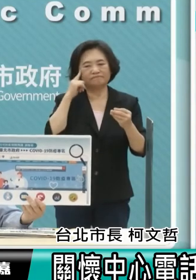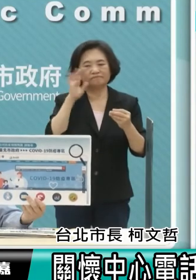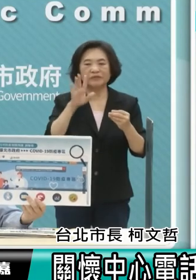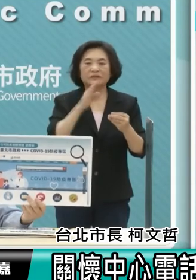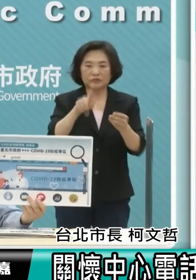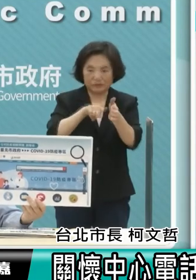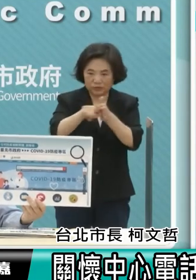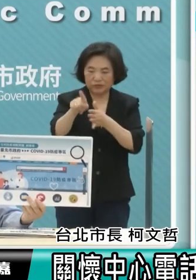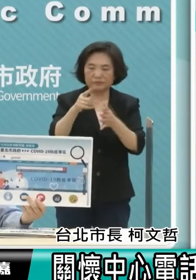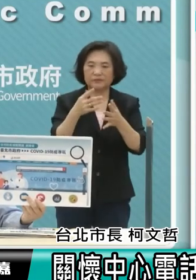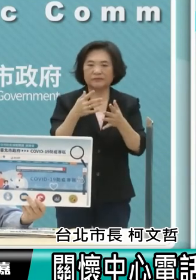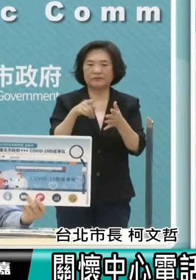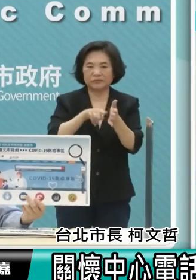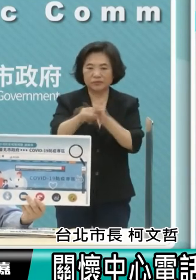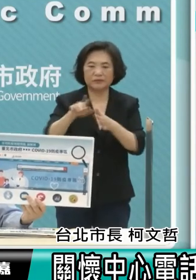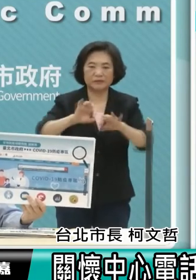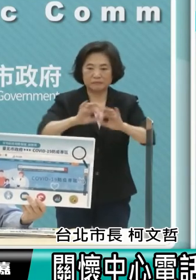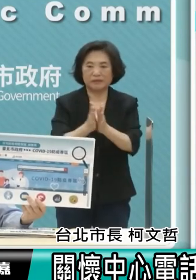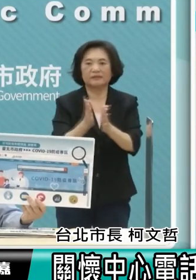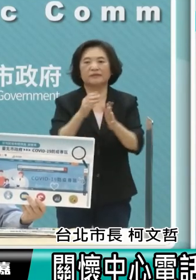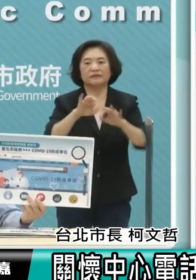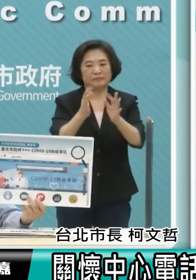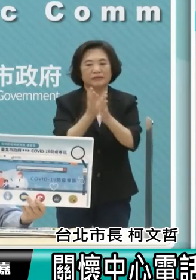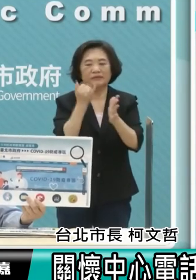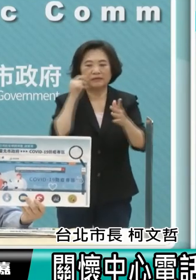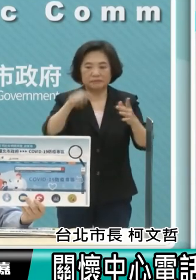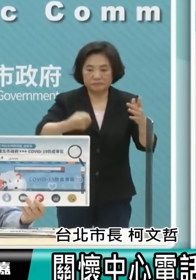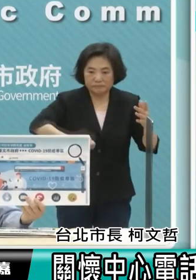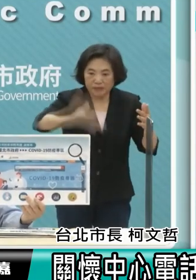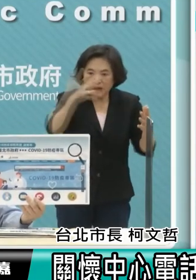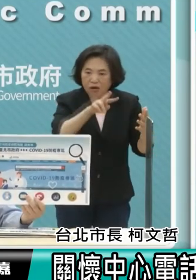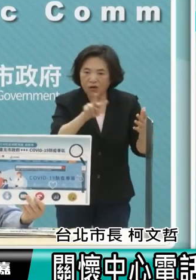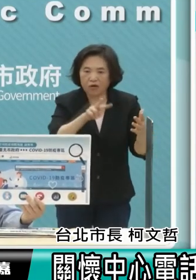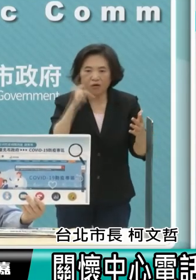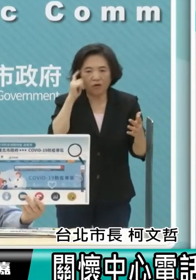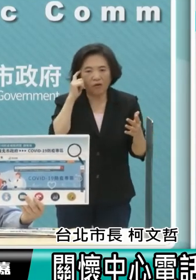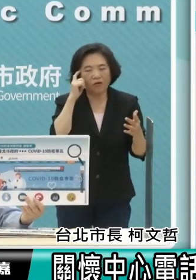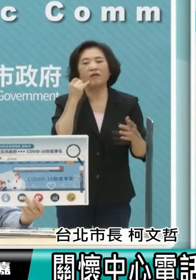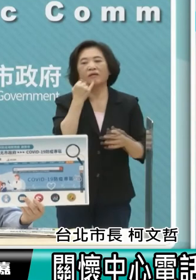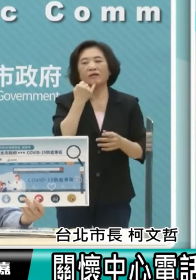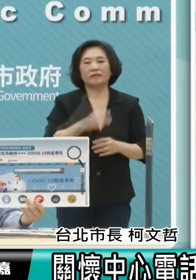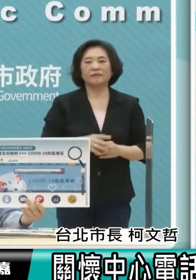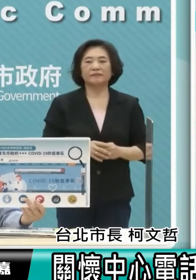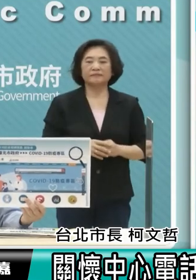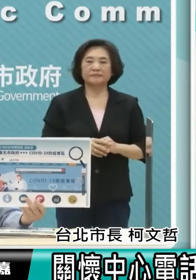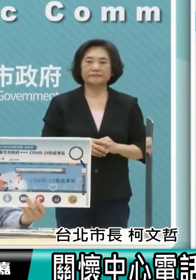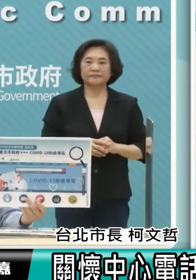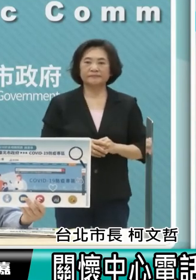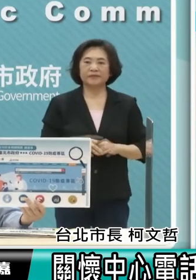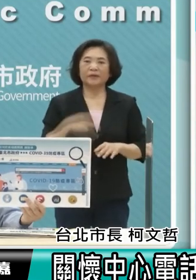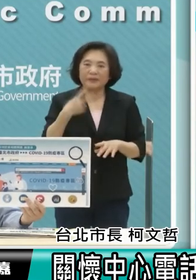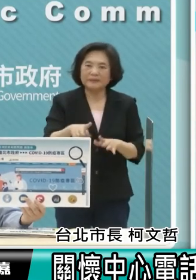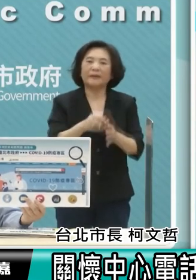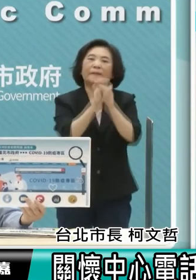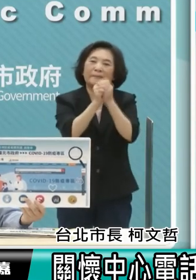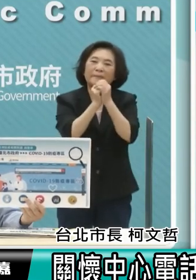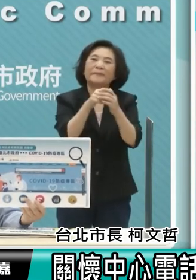个 real time 的一个 report 报告给大家在上面查询。好，这个拜托大